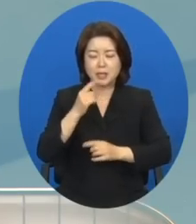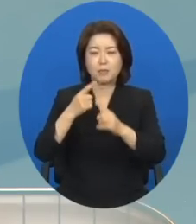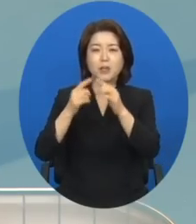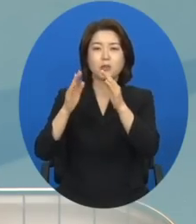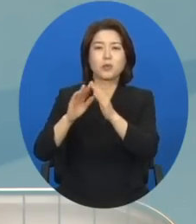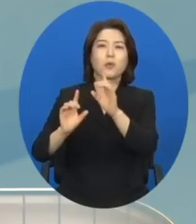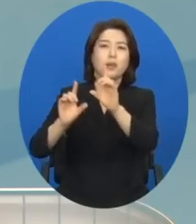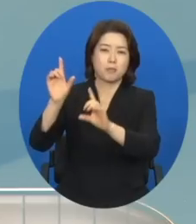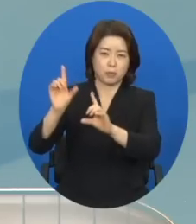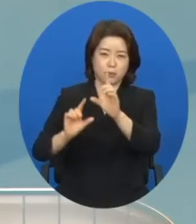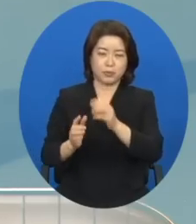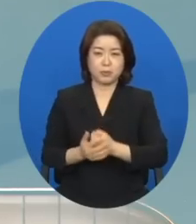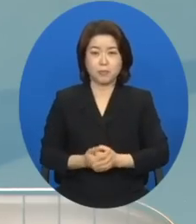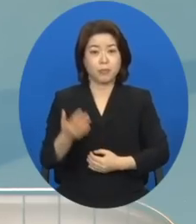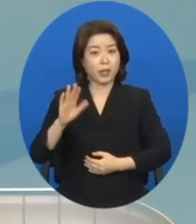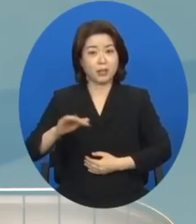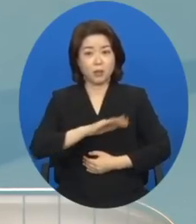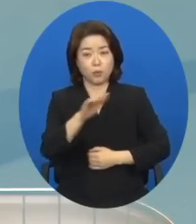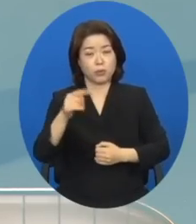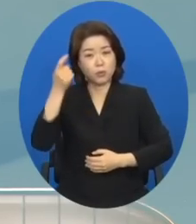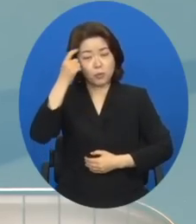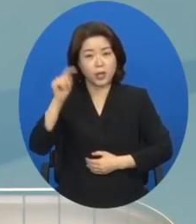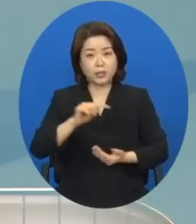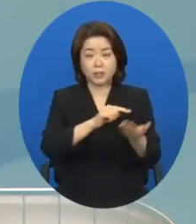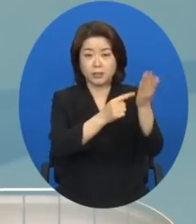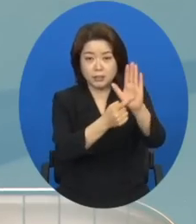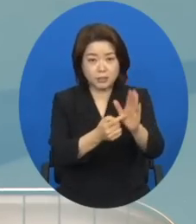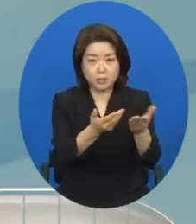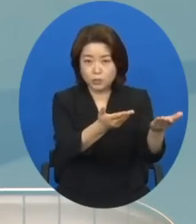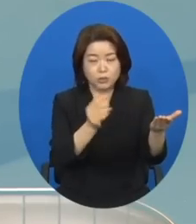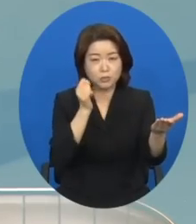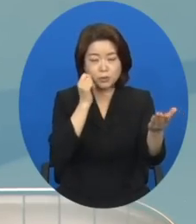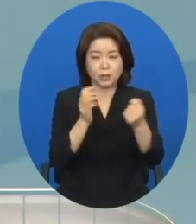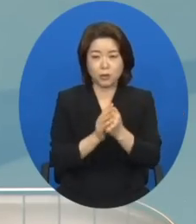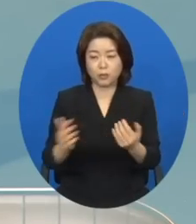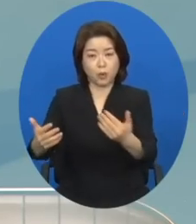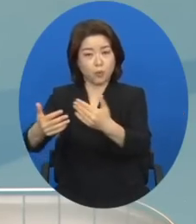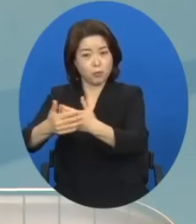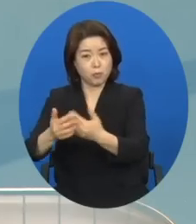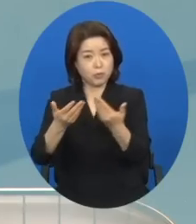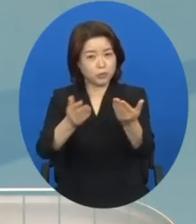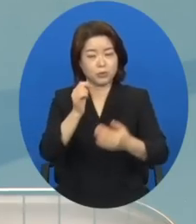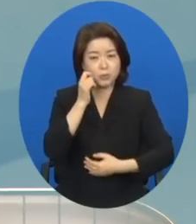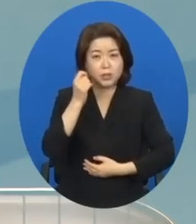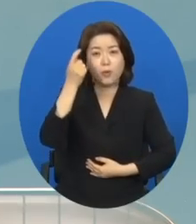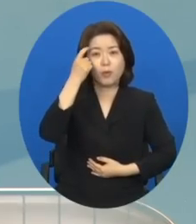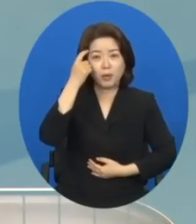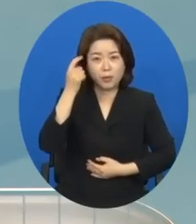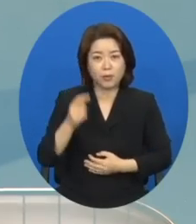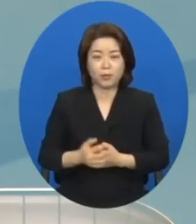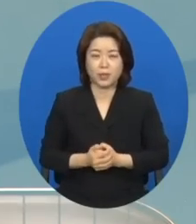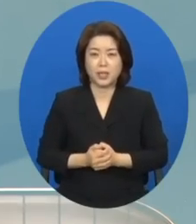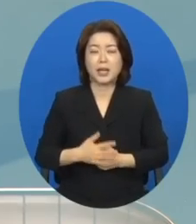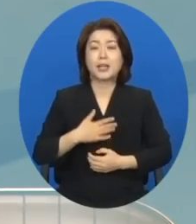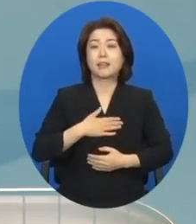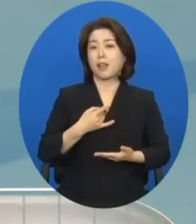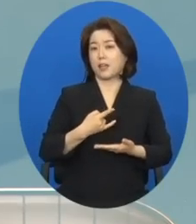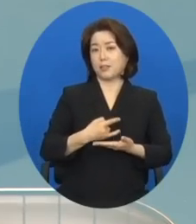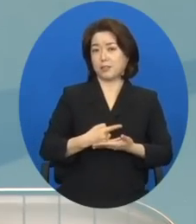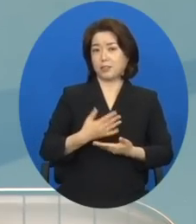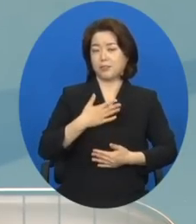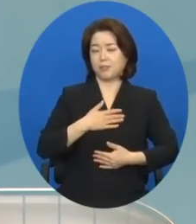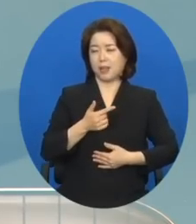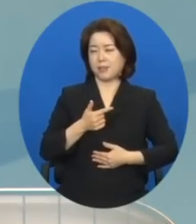모습입니다. 그런데 우리는 왜 그것을 드러내지 못하고 또한 품지 못할까요? 나는 의인이고 나는